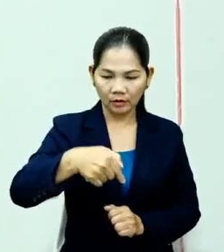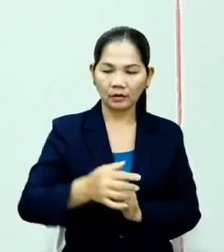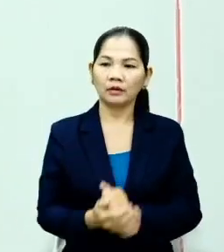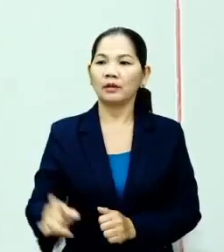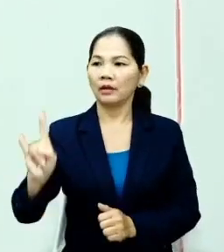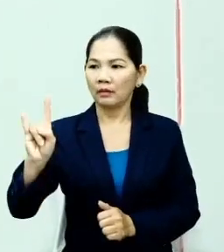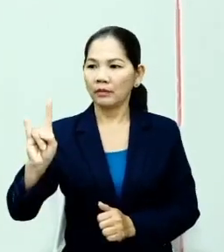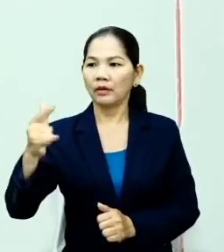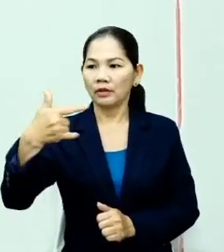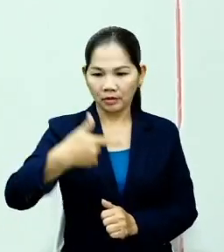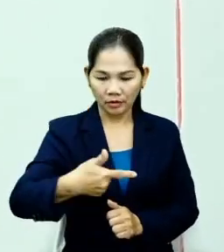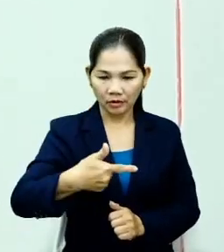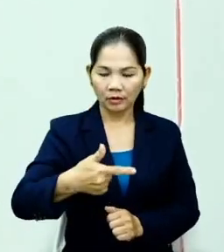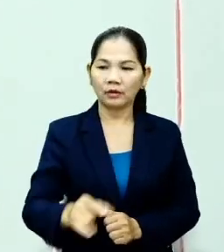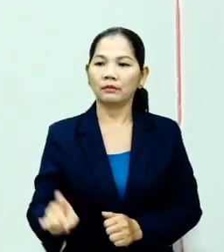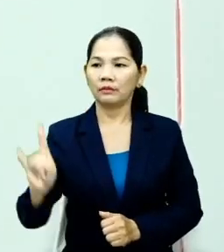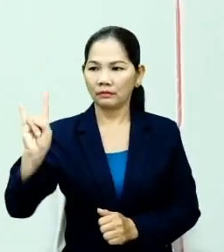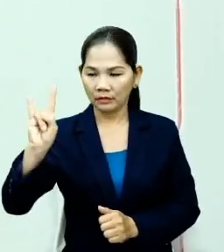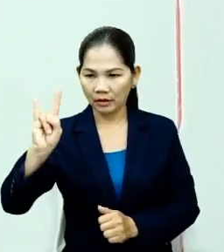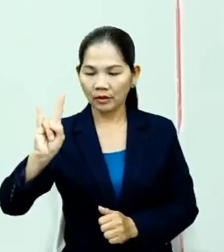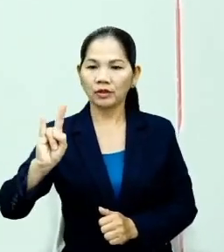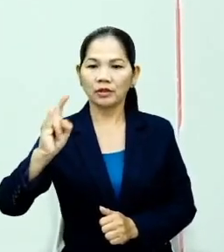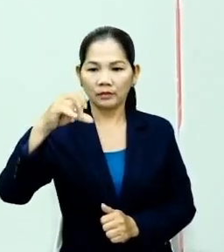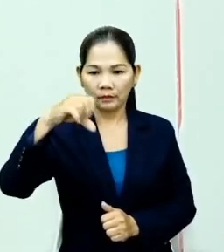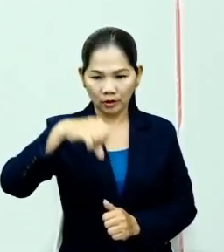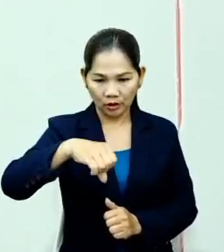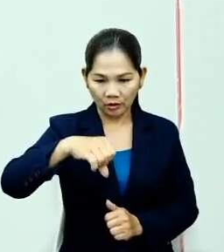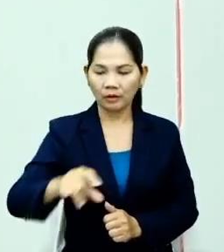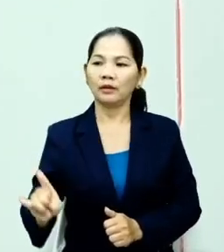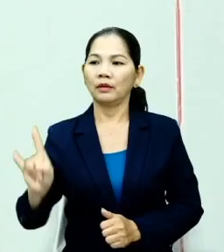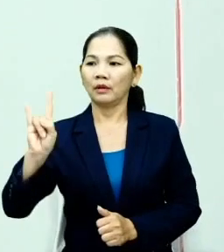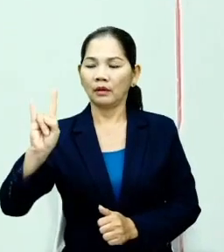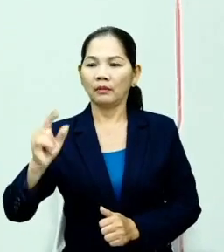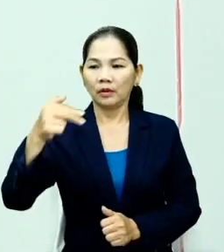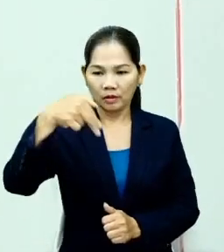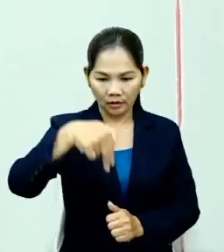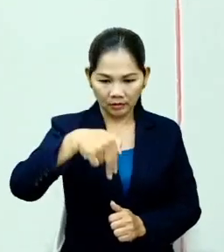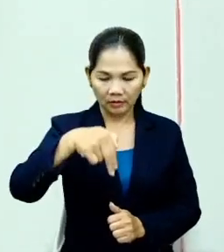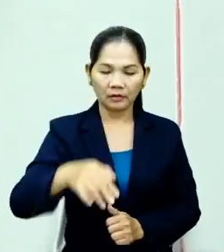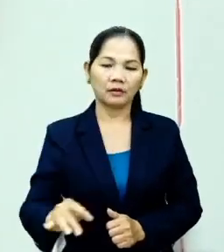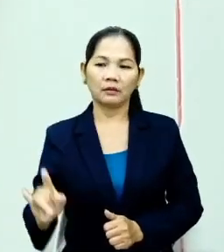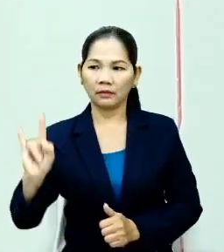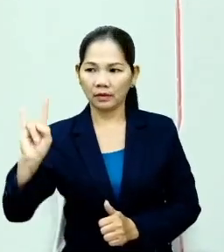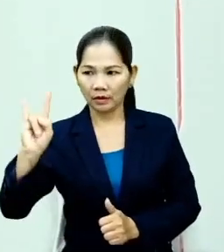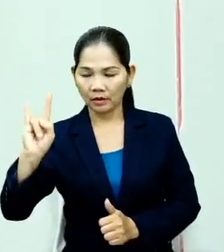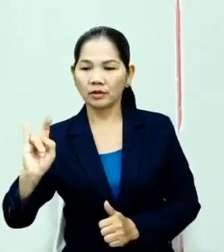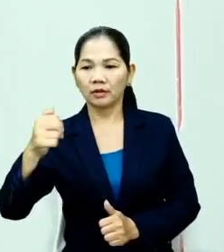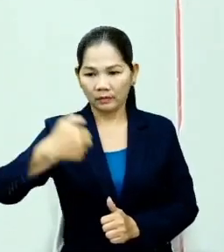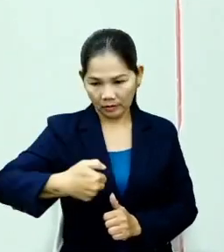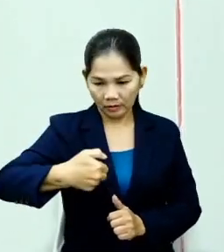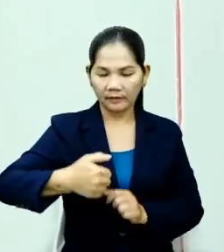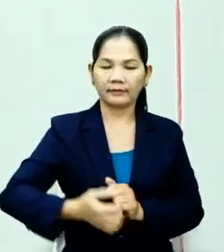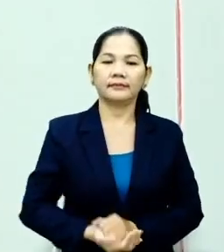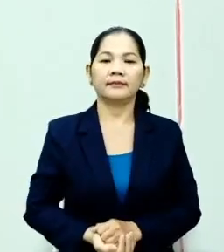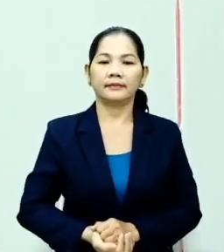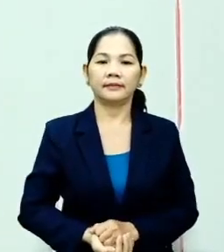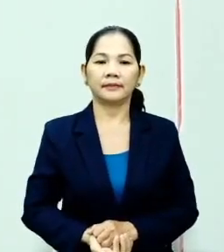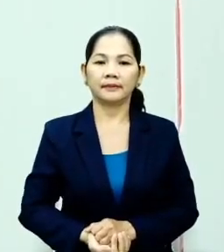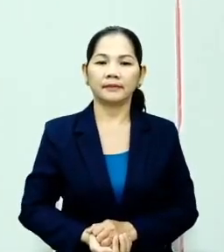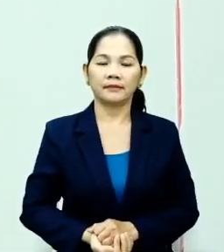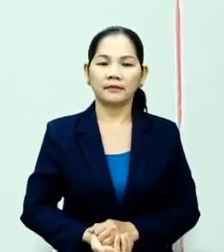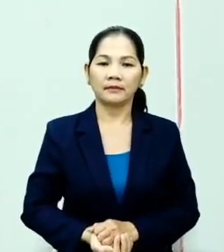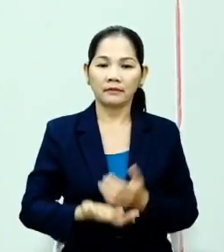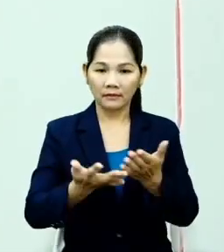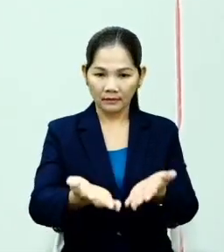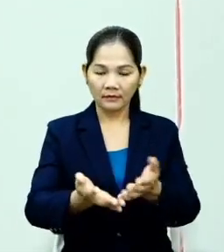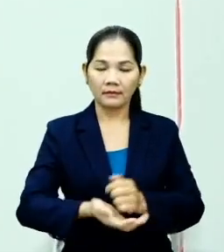mà châu mà nhô mà tổ mà nô chả lẽ con